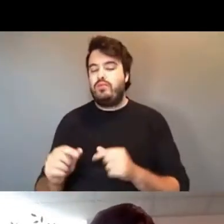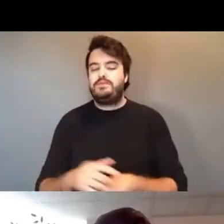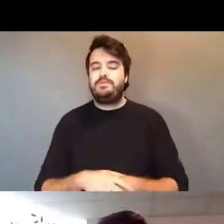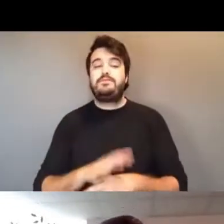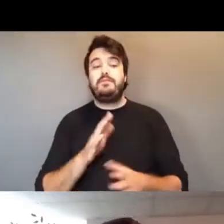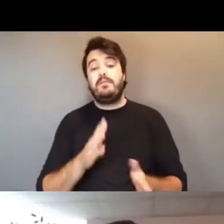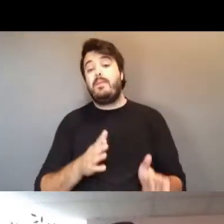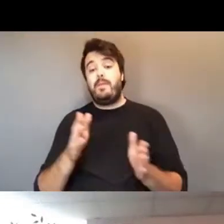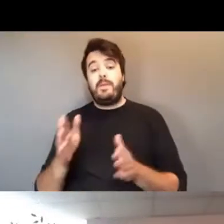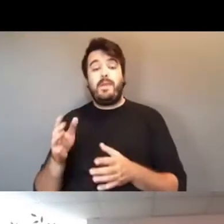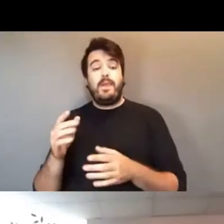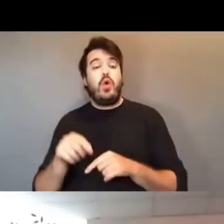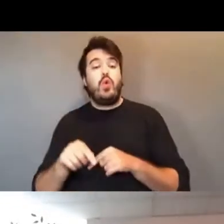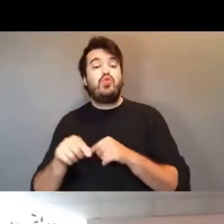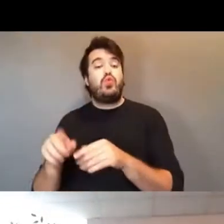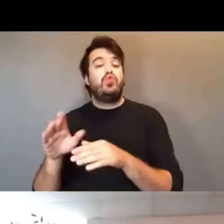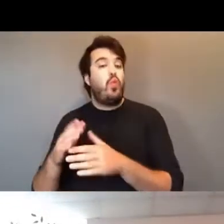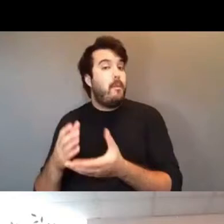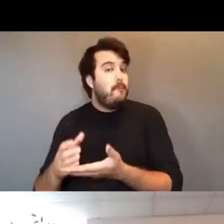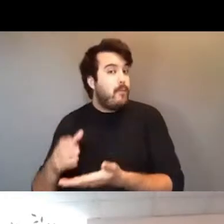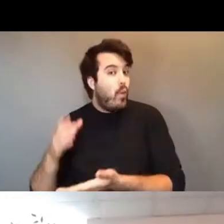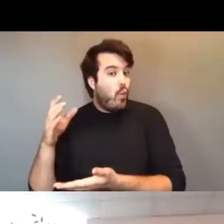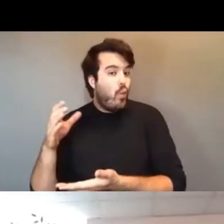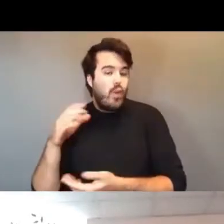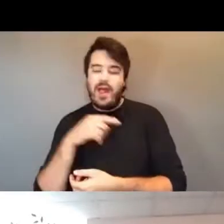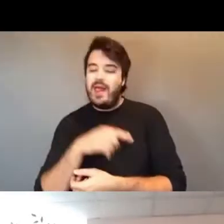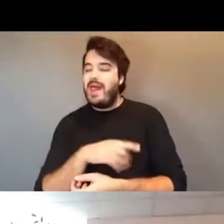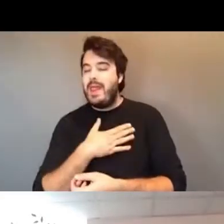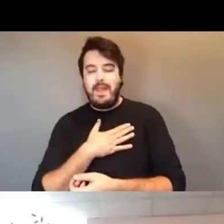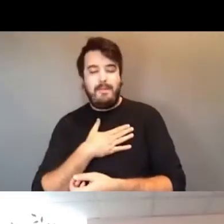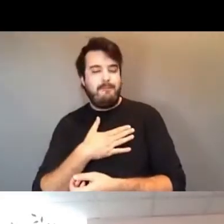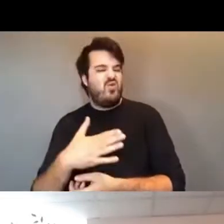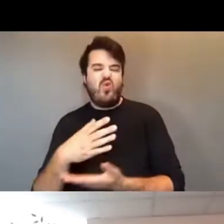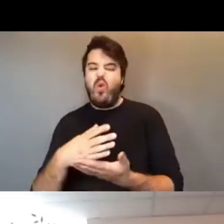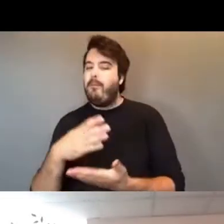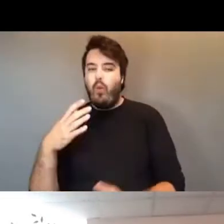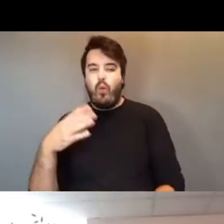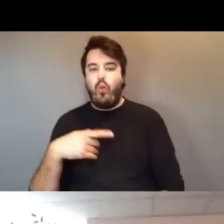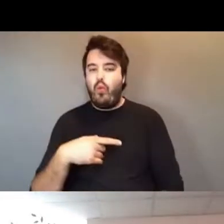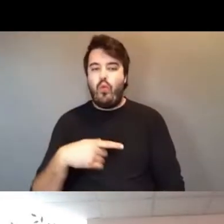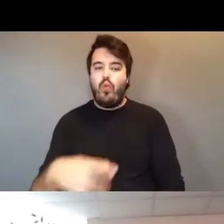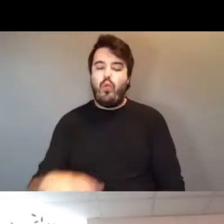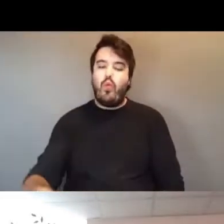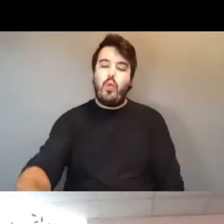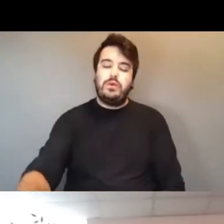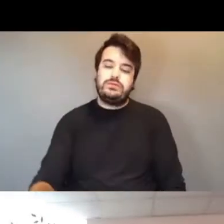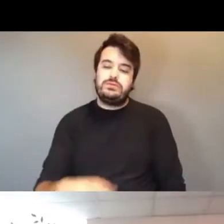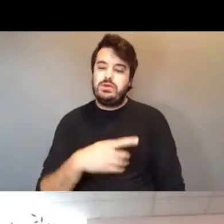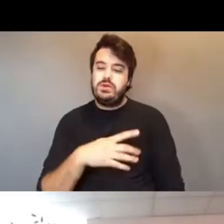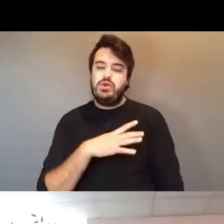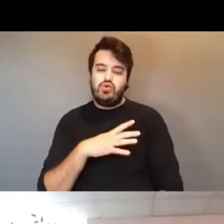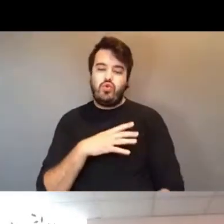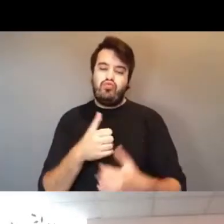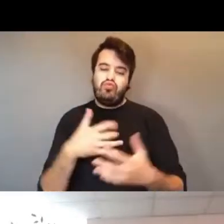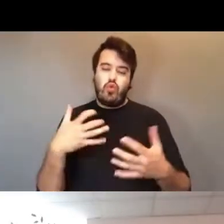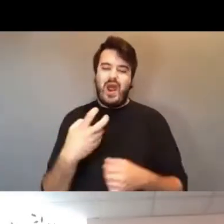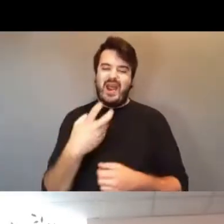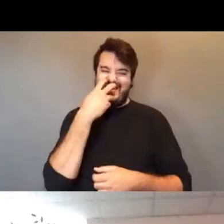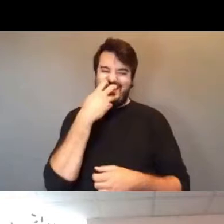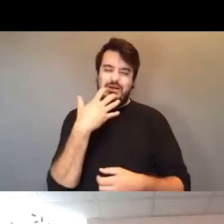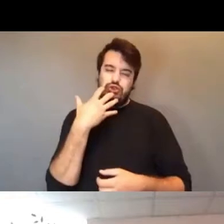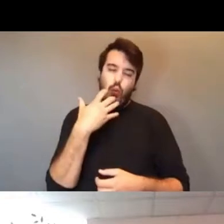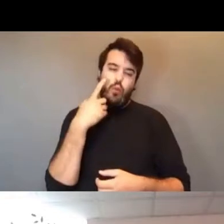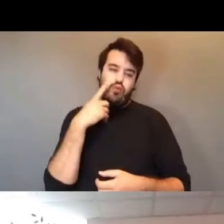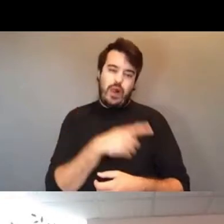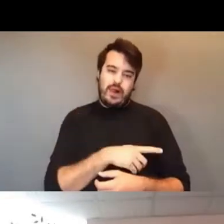pot. Donc, elle n'aime pas ça être en pot. Il y a un plus grand risque élevé de chaleur pour